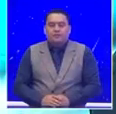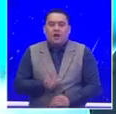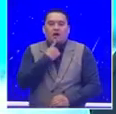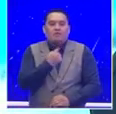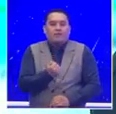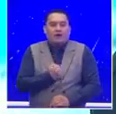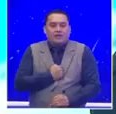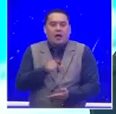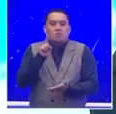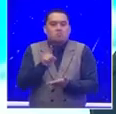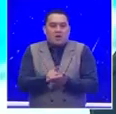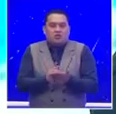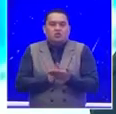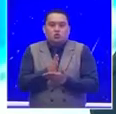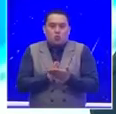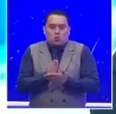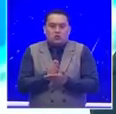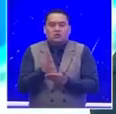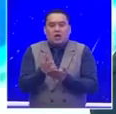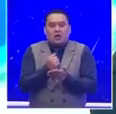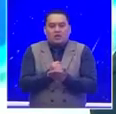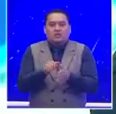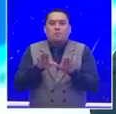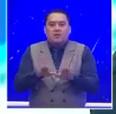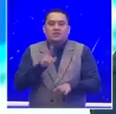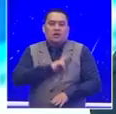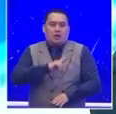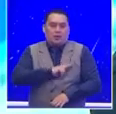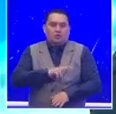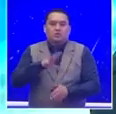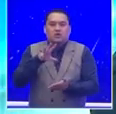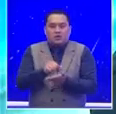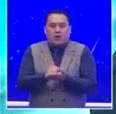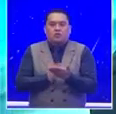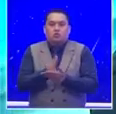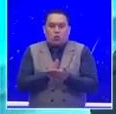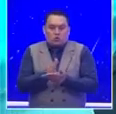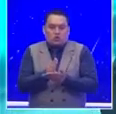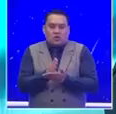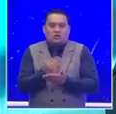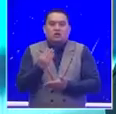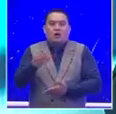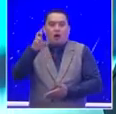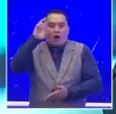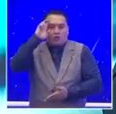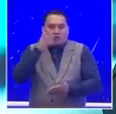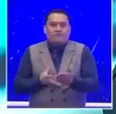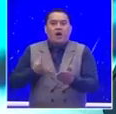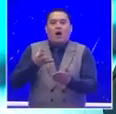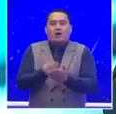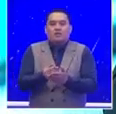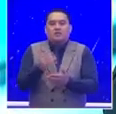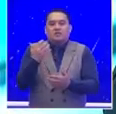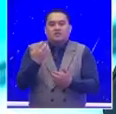на период воинских сборов сохраняются место работы и занимаемая должность. За счет государства им выплачивается